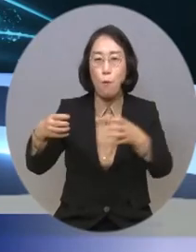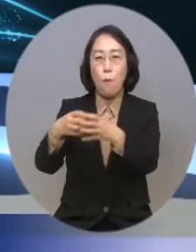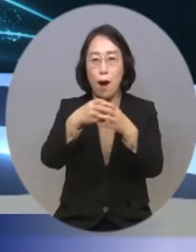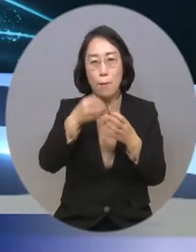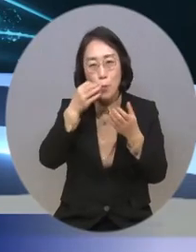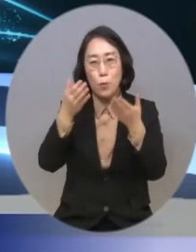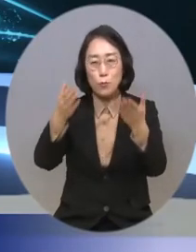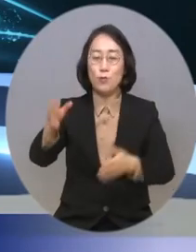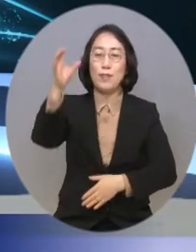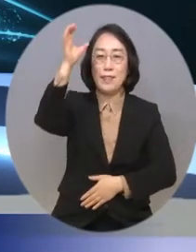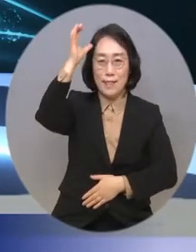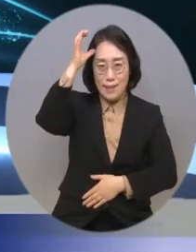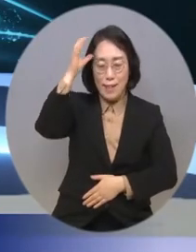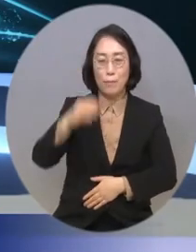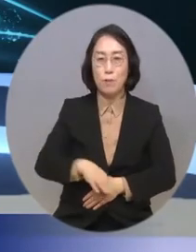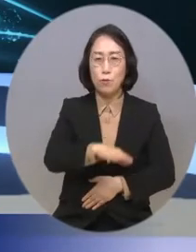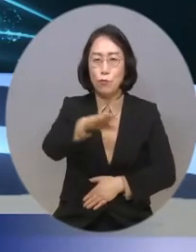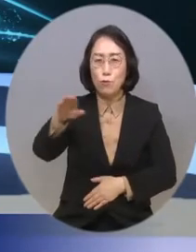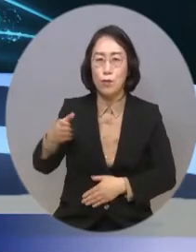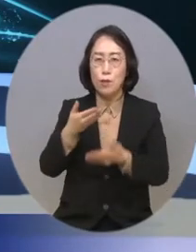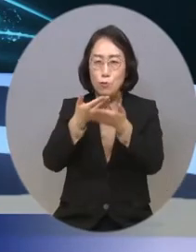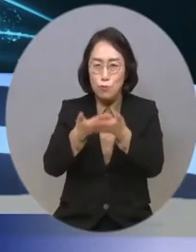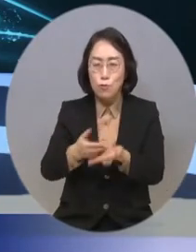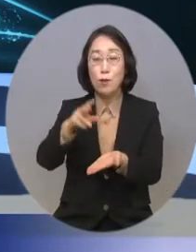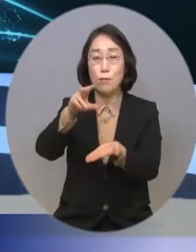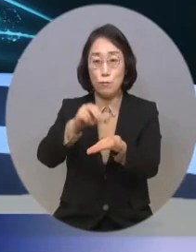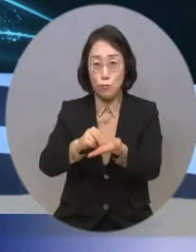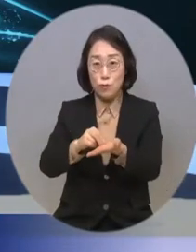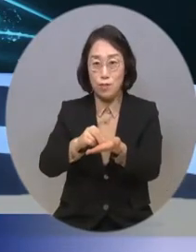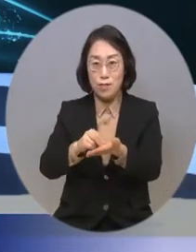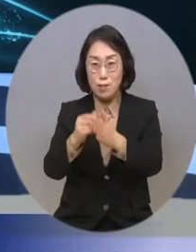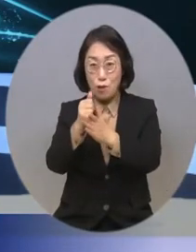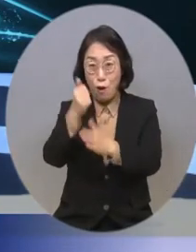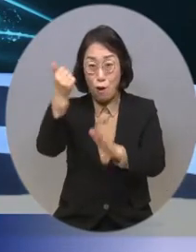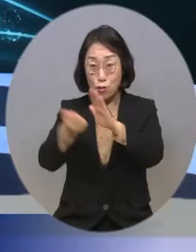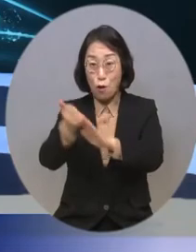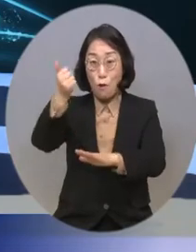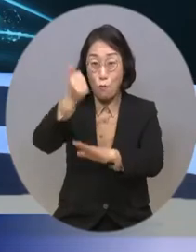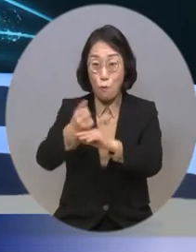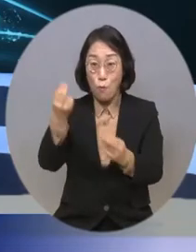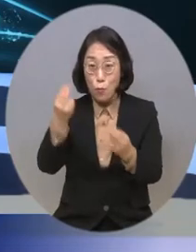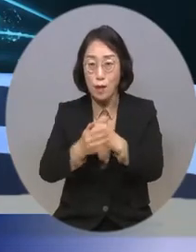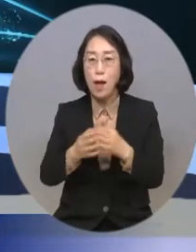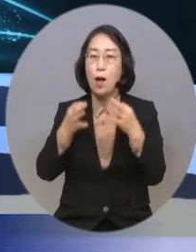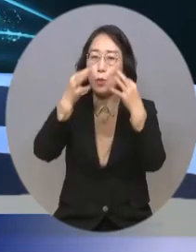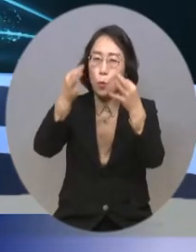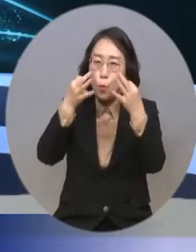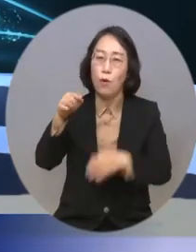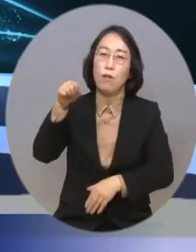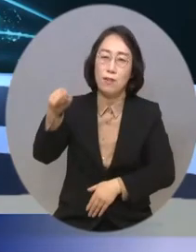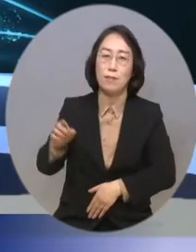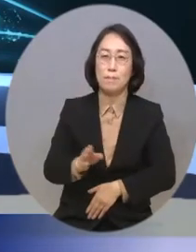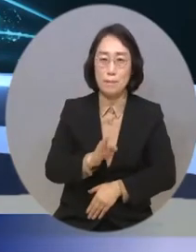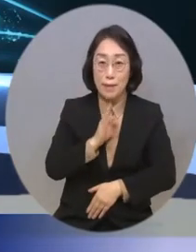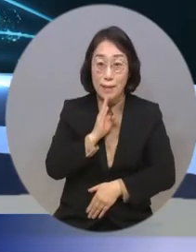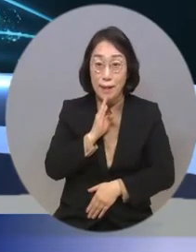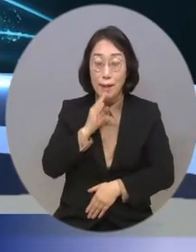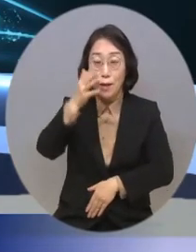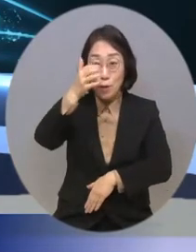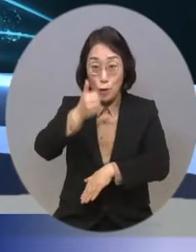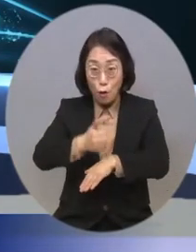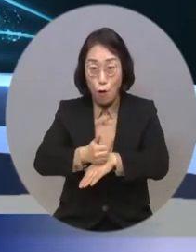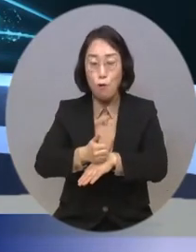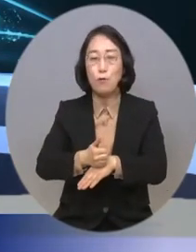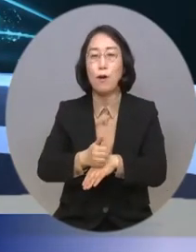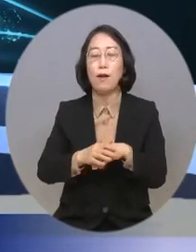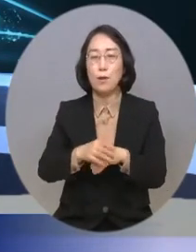믿습니다. 인간에게 중요한 것은 성공보다 노력하는 것이라는 올림픽 강령처럼 뜨거운 노력의 결실이